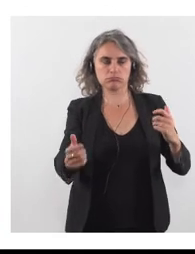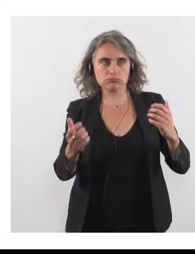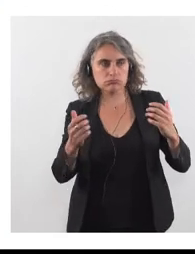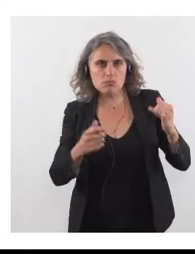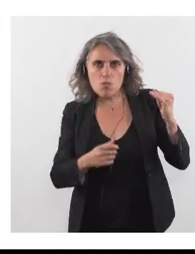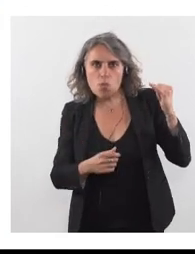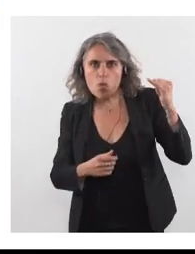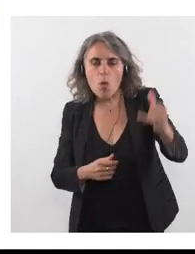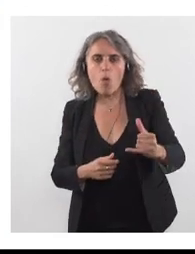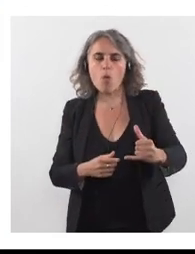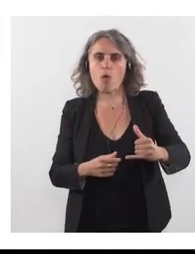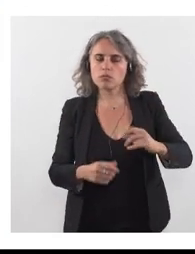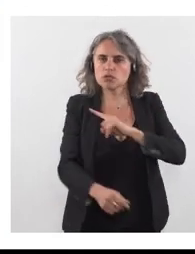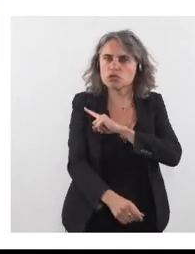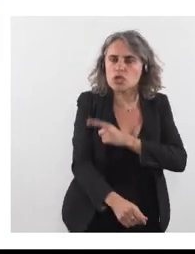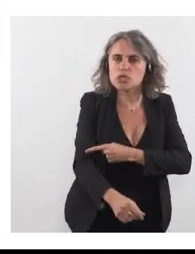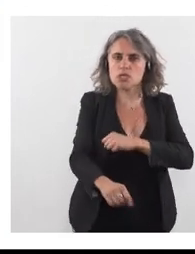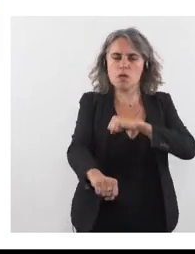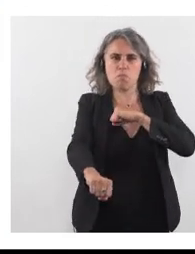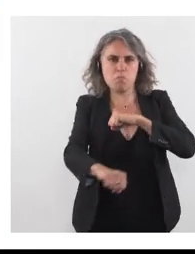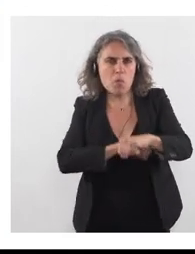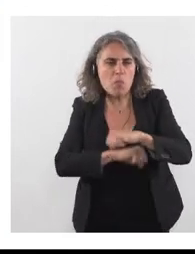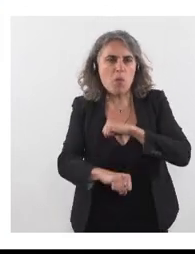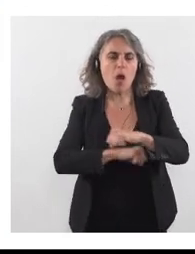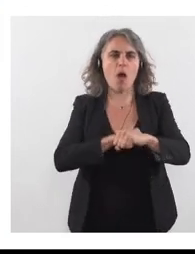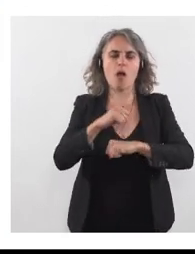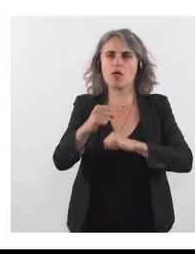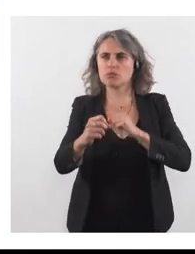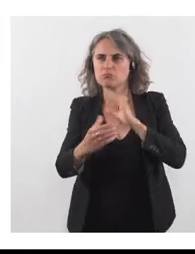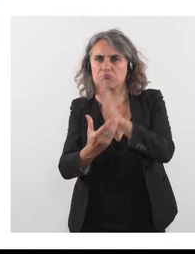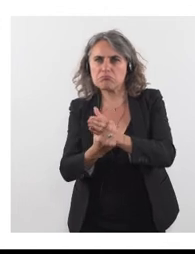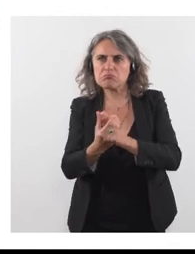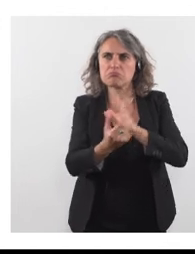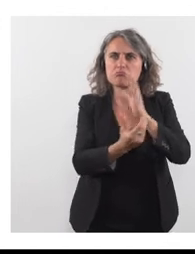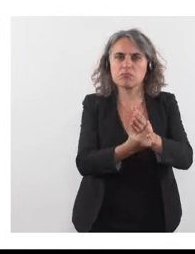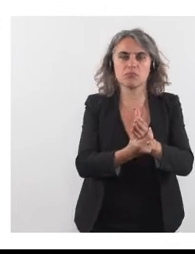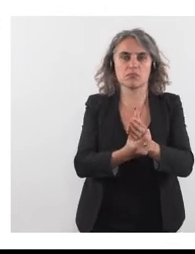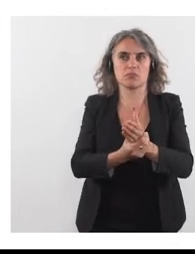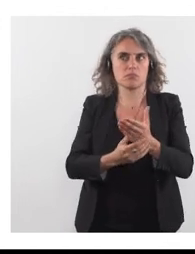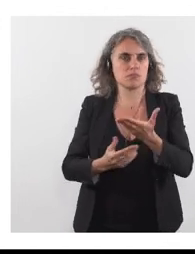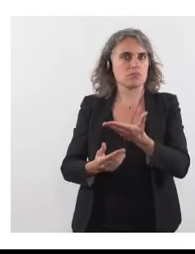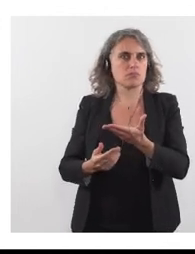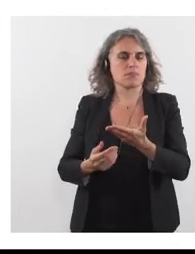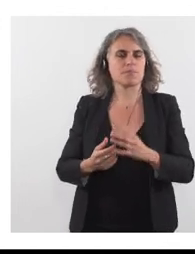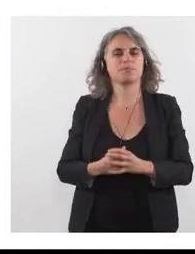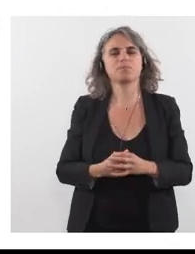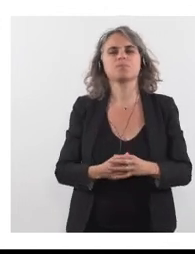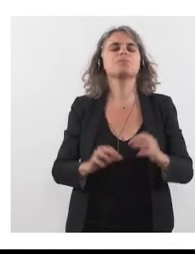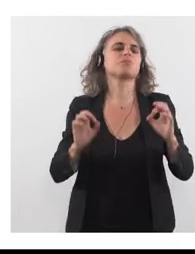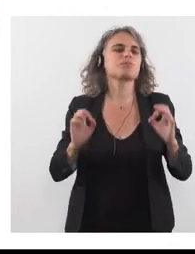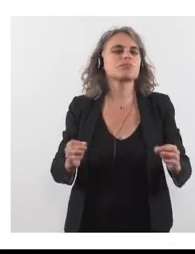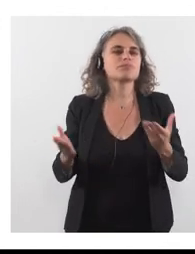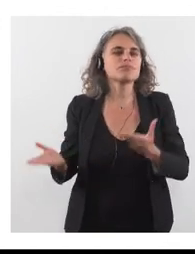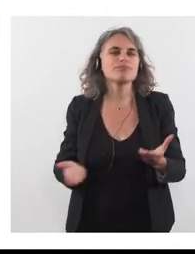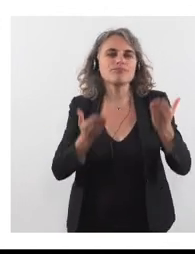au service de ces affaires par rapport aux ressources d'un organisme de promotion de l'égalité de traitement. Et je vais commencer